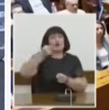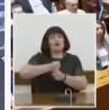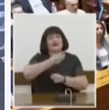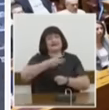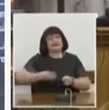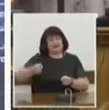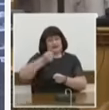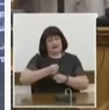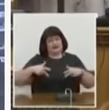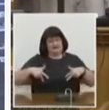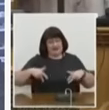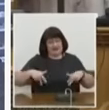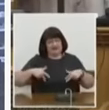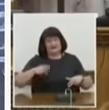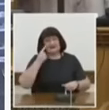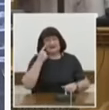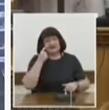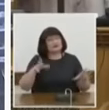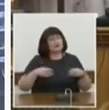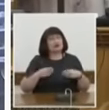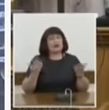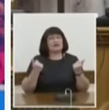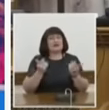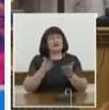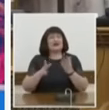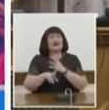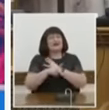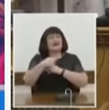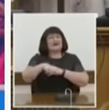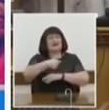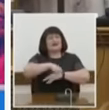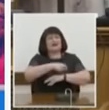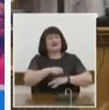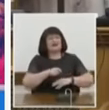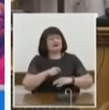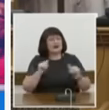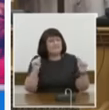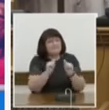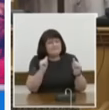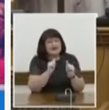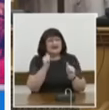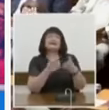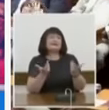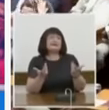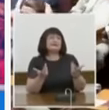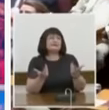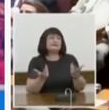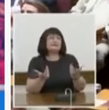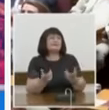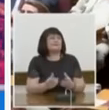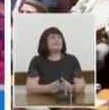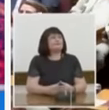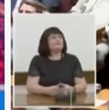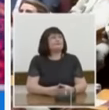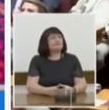λένε αυτο μας έ ραφ ότι λέει ψέματα ο αυτά εγώ τα ακούω βρεε κοιτάξτε θ θέλω ναθ θέλω να